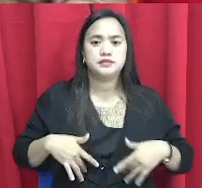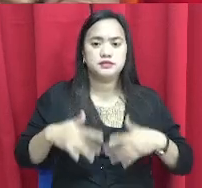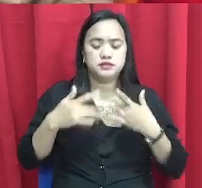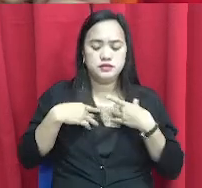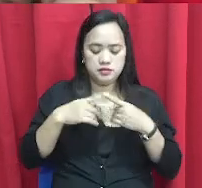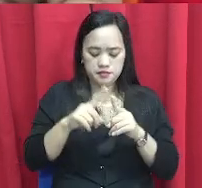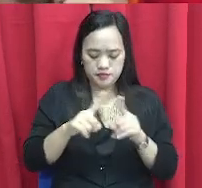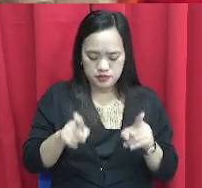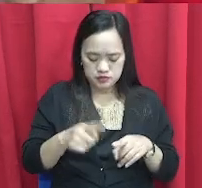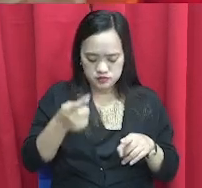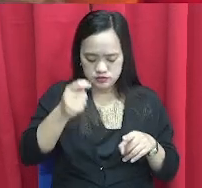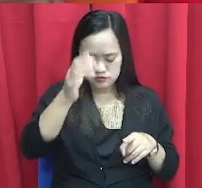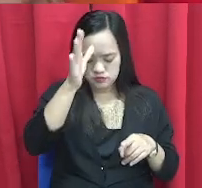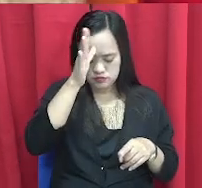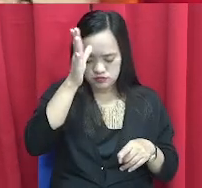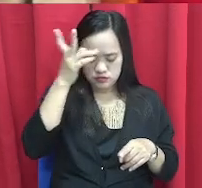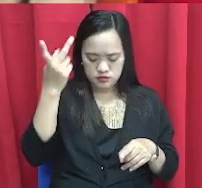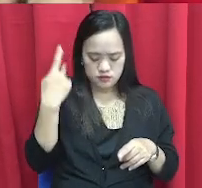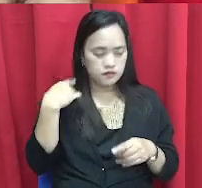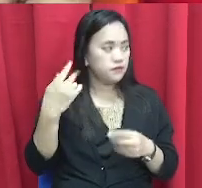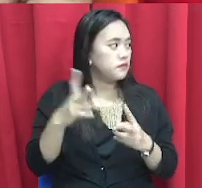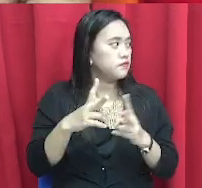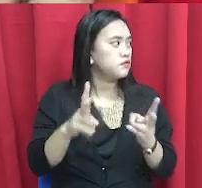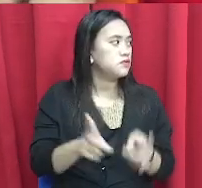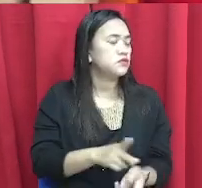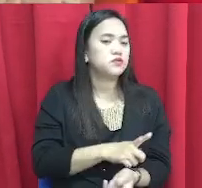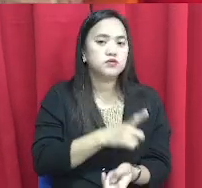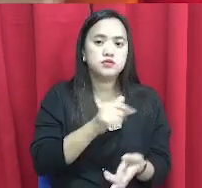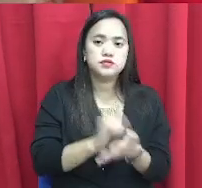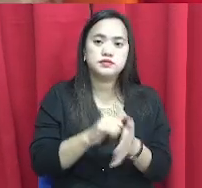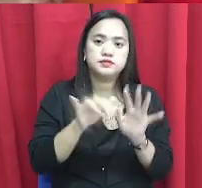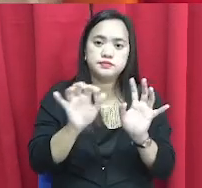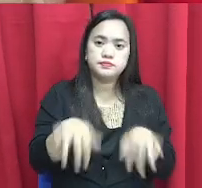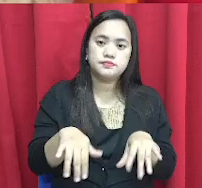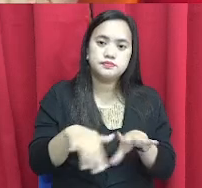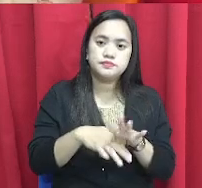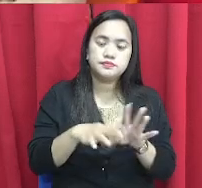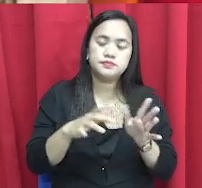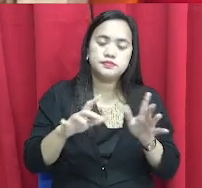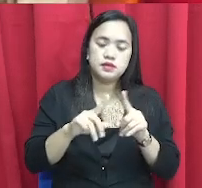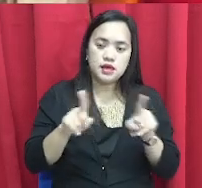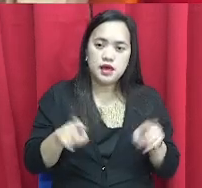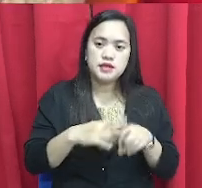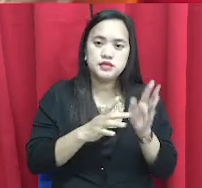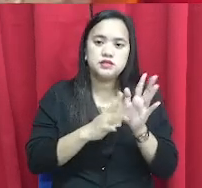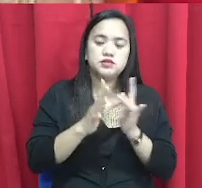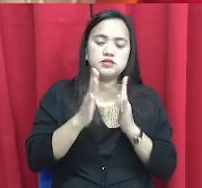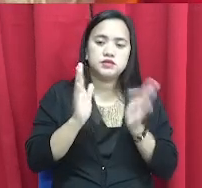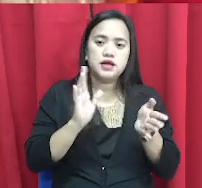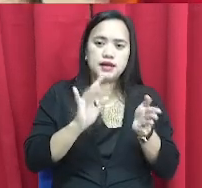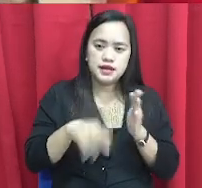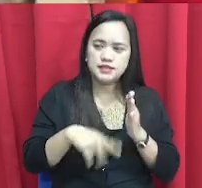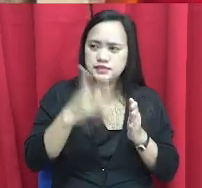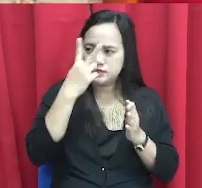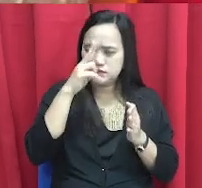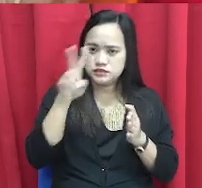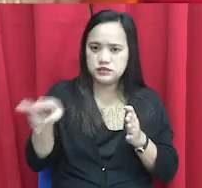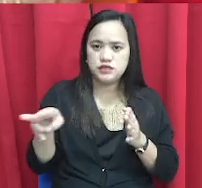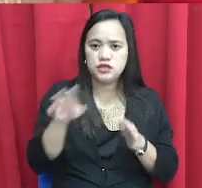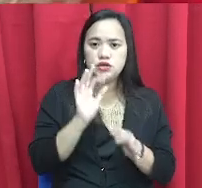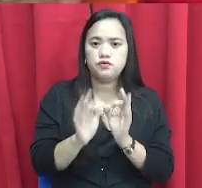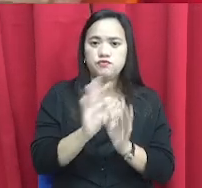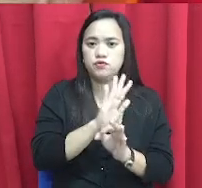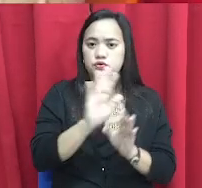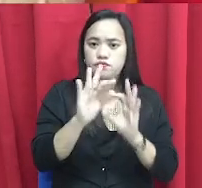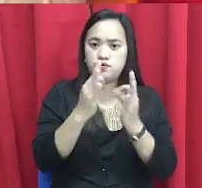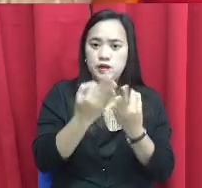tumagal na tayo at matagal Marami na po sa ating matagal na sa pamumuhay bilang isang Kristiyano let's check po natin yung atin